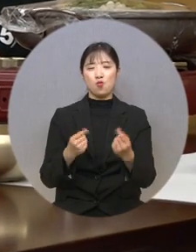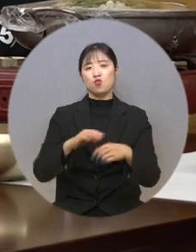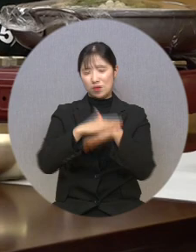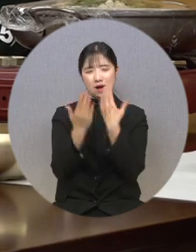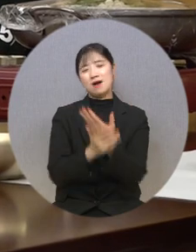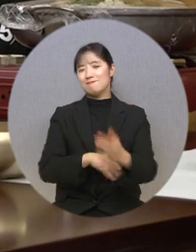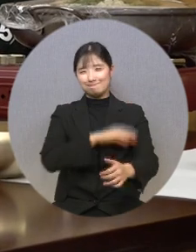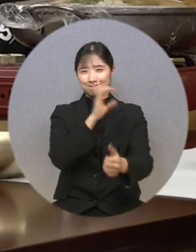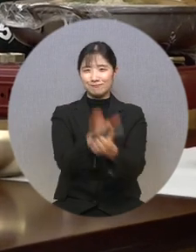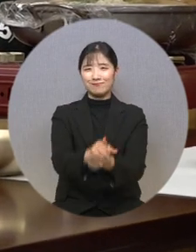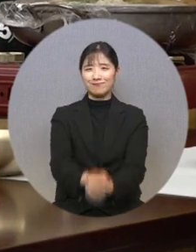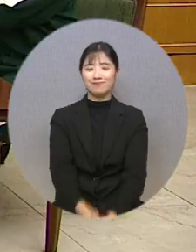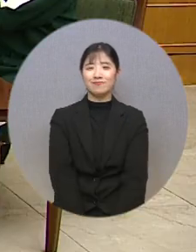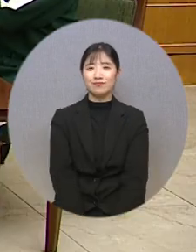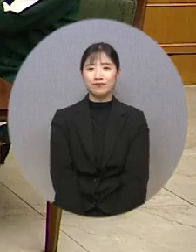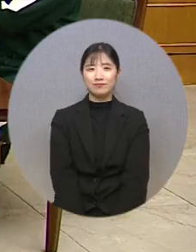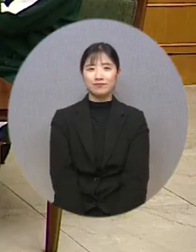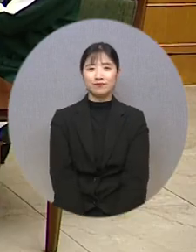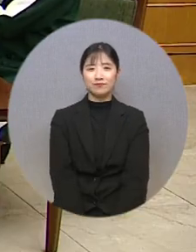몰빵하겠습니다.